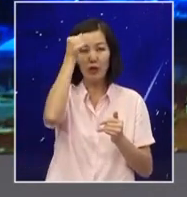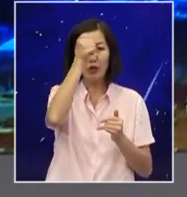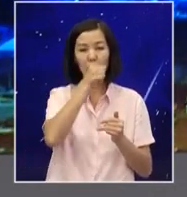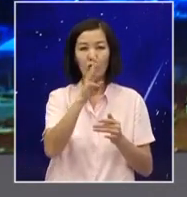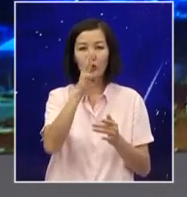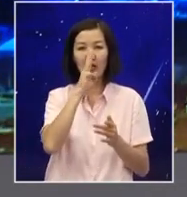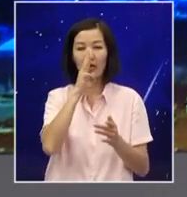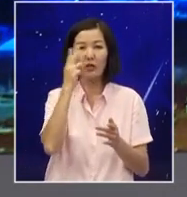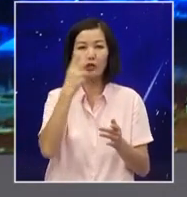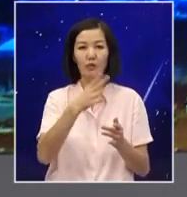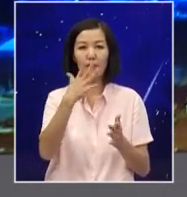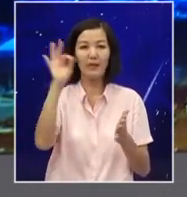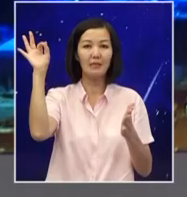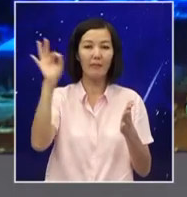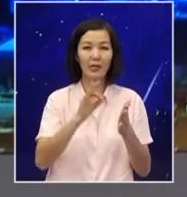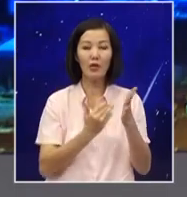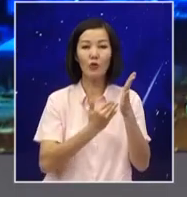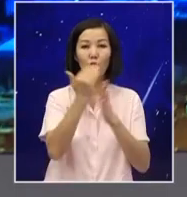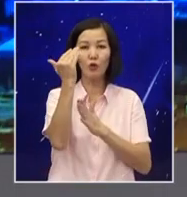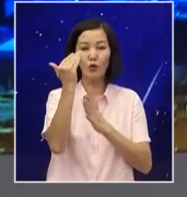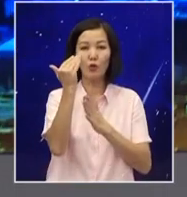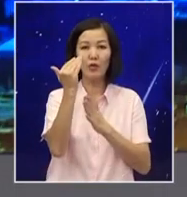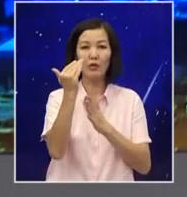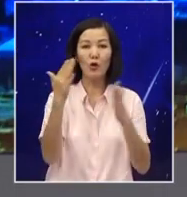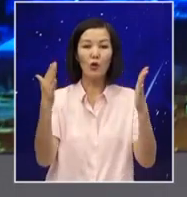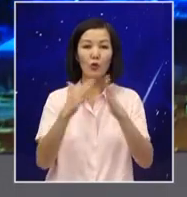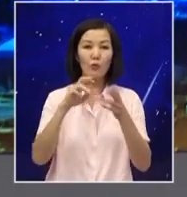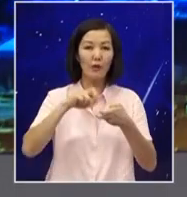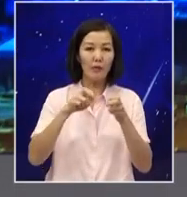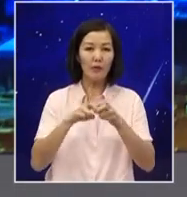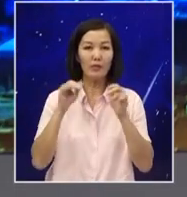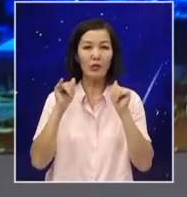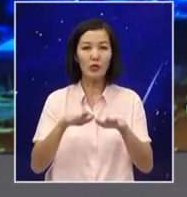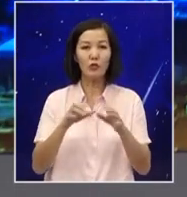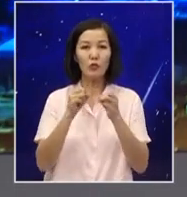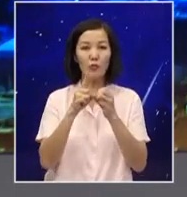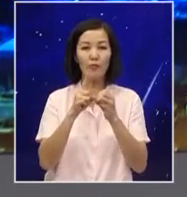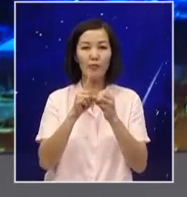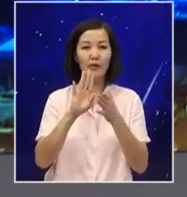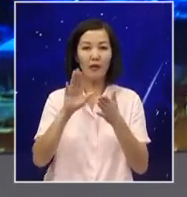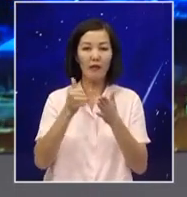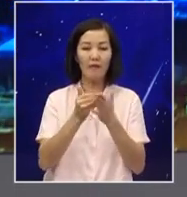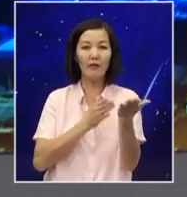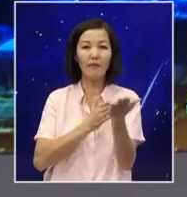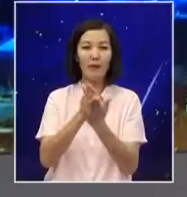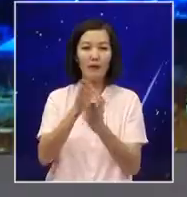еңбекақысын 25%-ға көтеру, баспана мәселесін оңтайландыру сынды 11 негізгі бағытқа тоқталды.